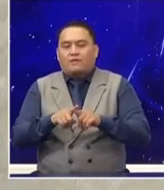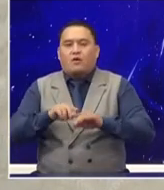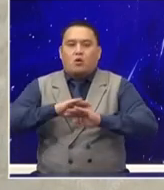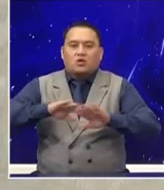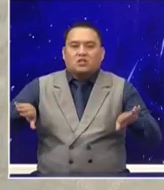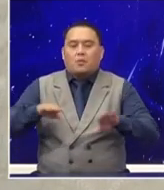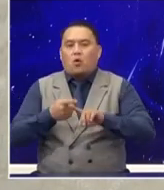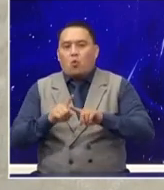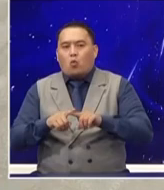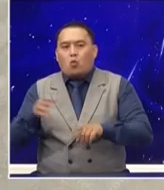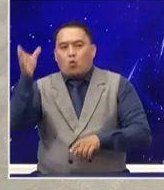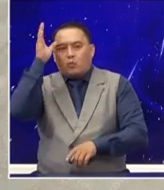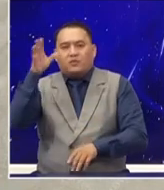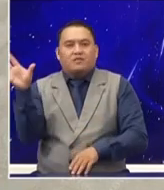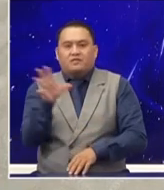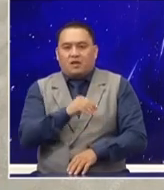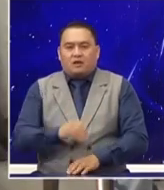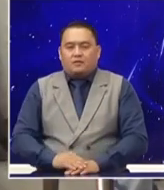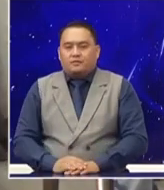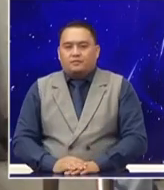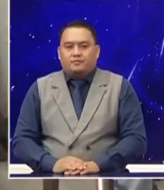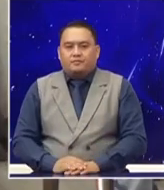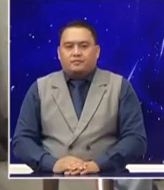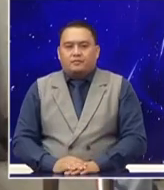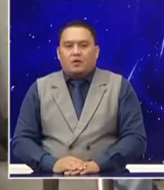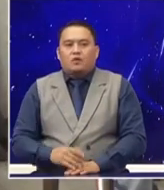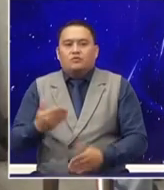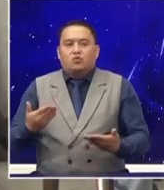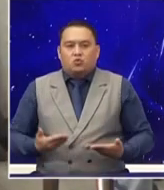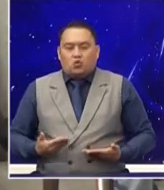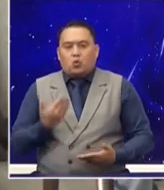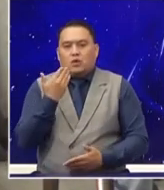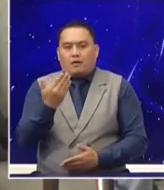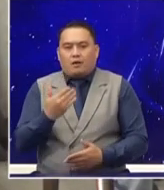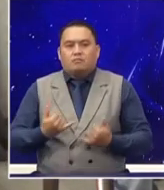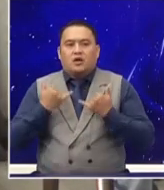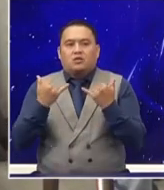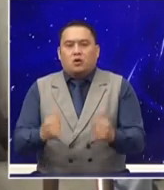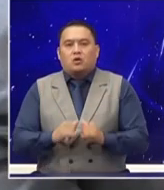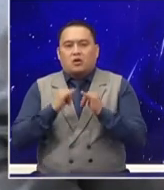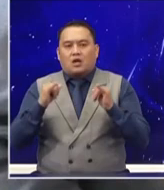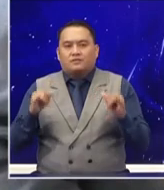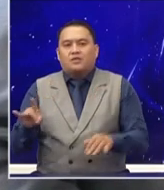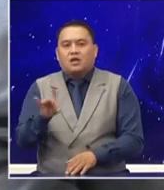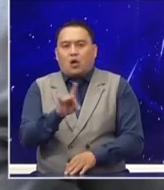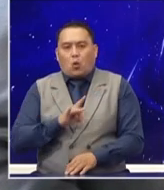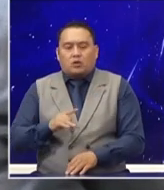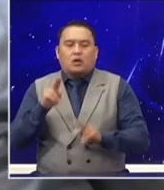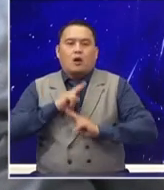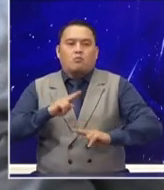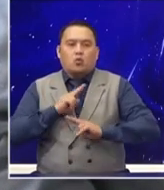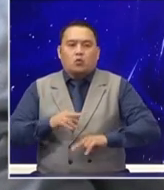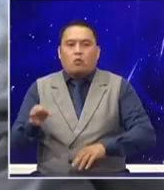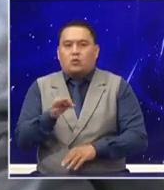тогда он был на голову умнее всех нас. Всю свою жизнь Едыген Жунысбекулы посвятил развитию родного региона. Работал